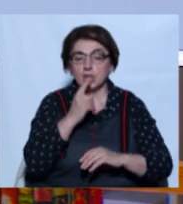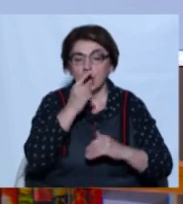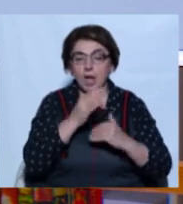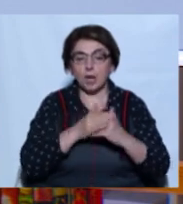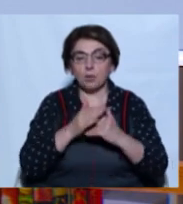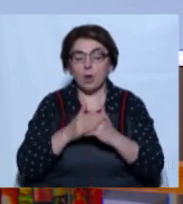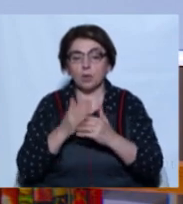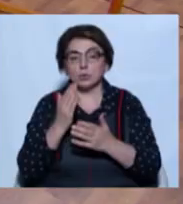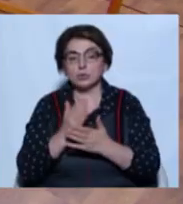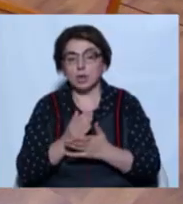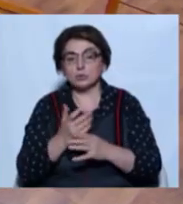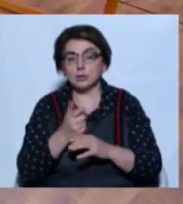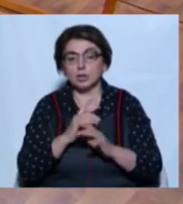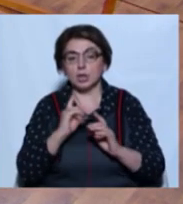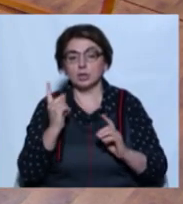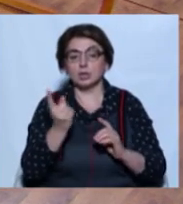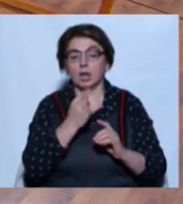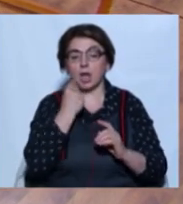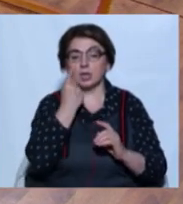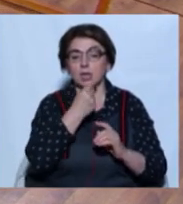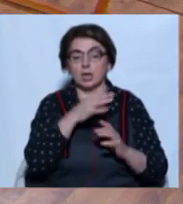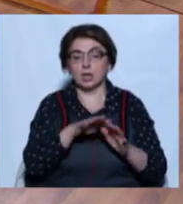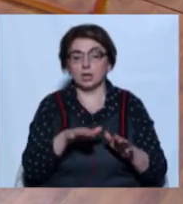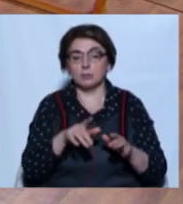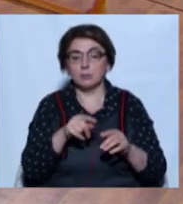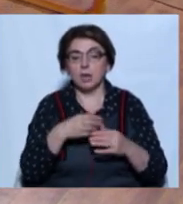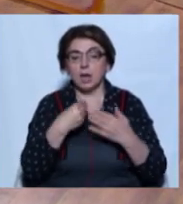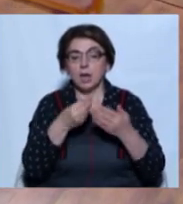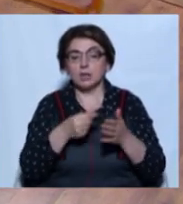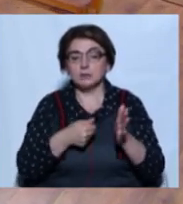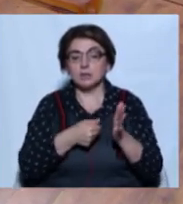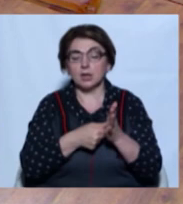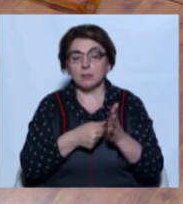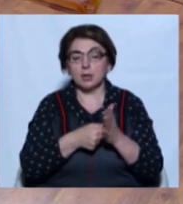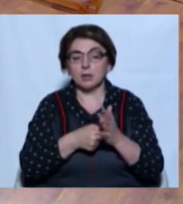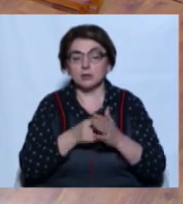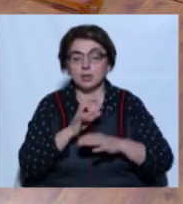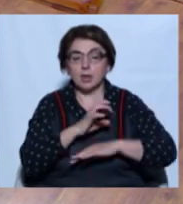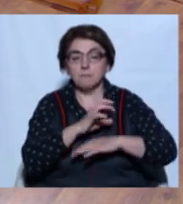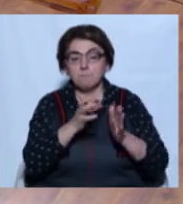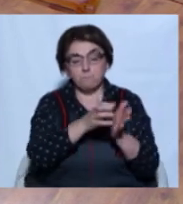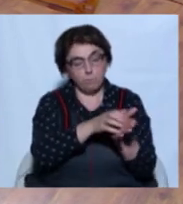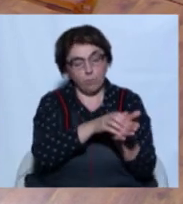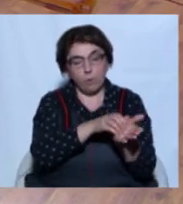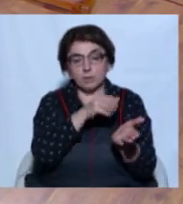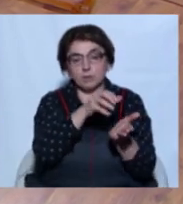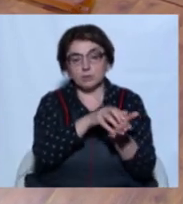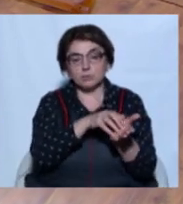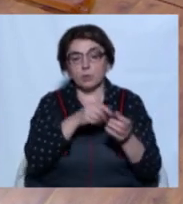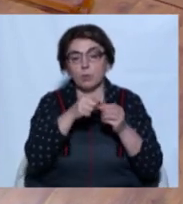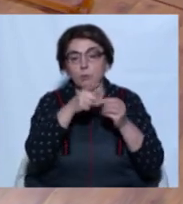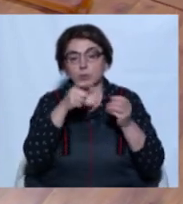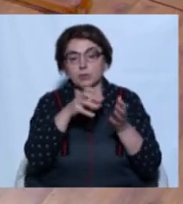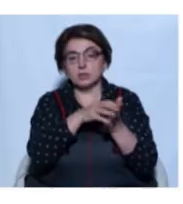Achlo, Dit Partopsiari, Ankala, Gebuli, Azleus, Massachulus, Mopchekos, Sedabiri, Sepotlista,